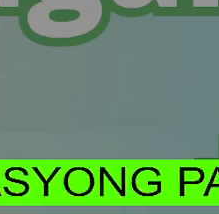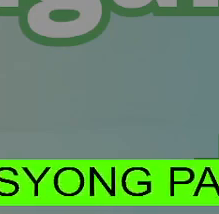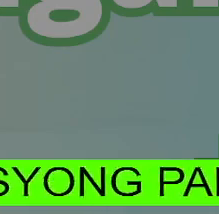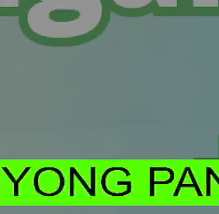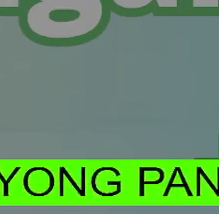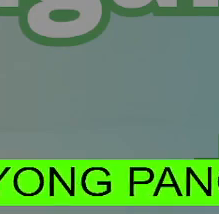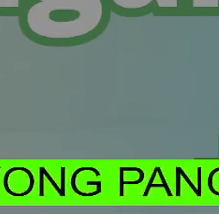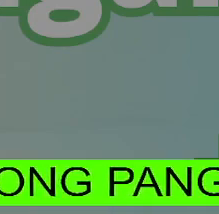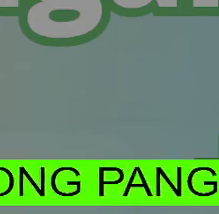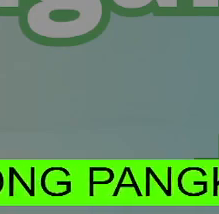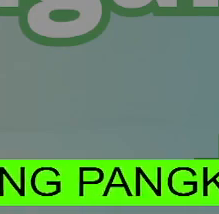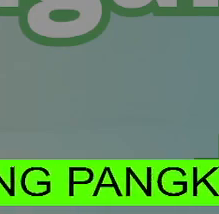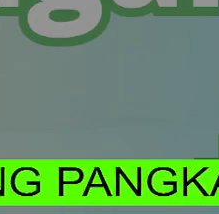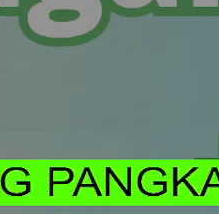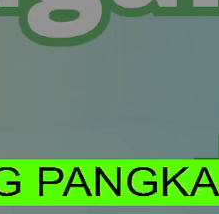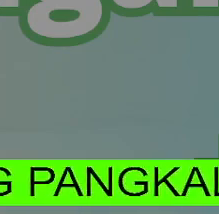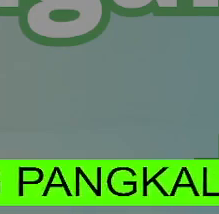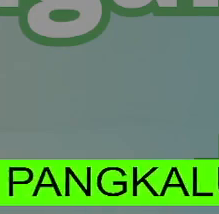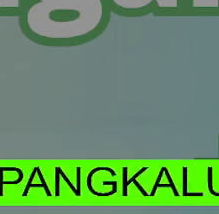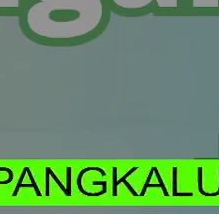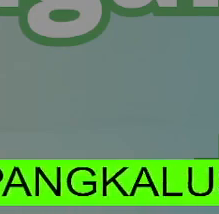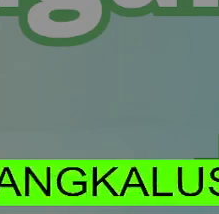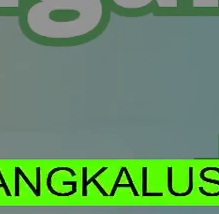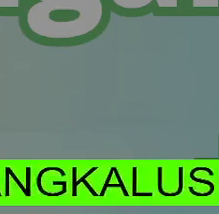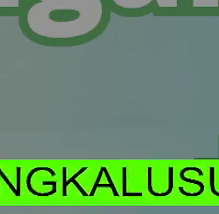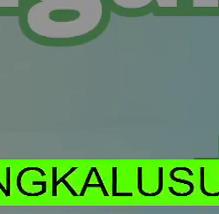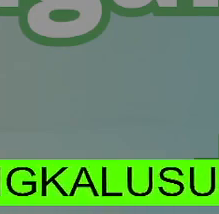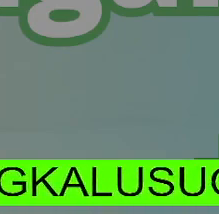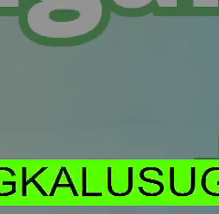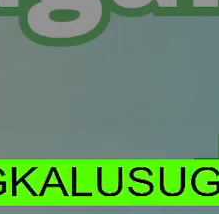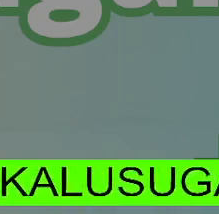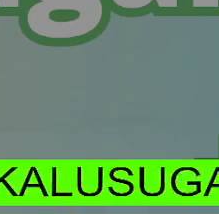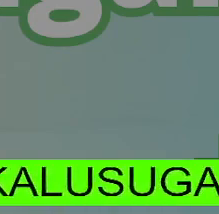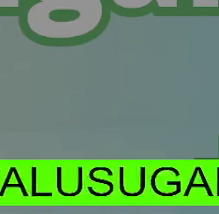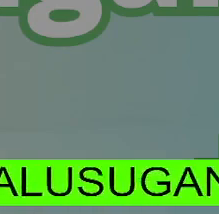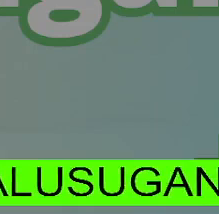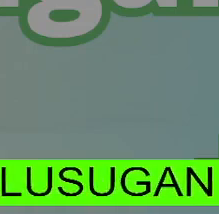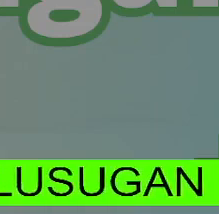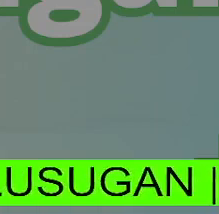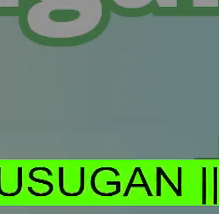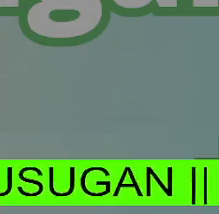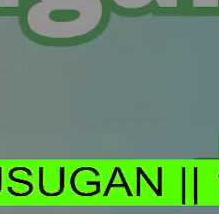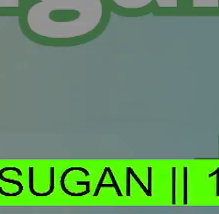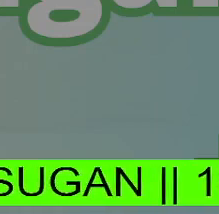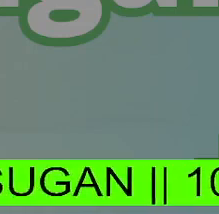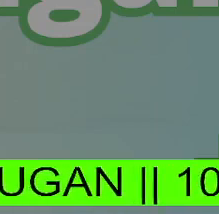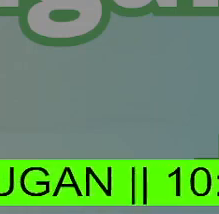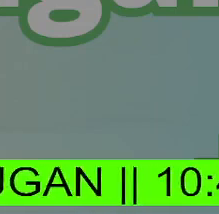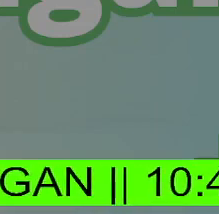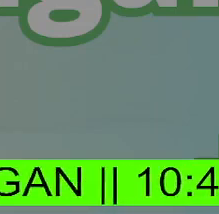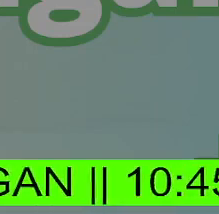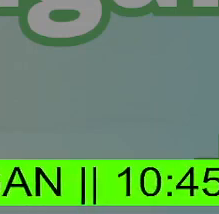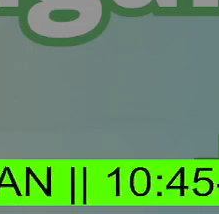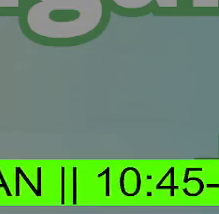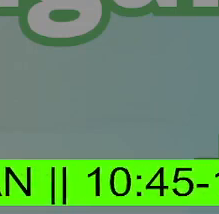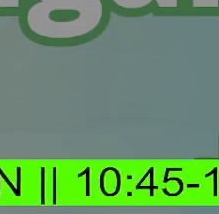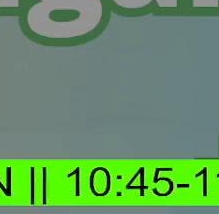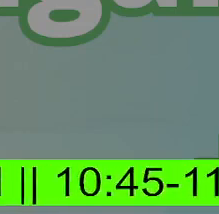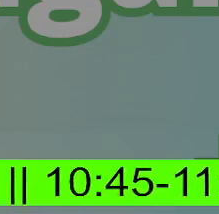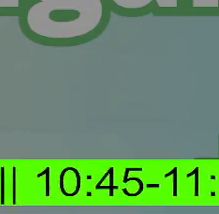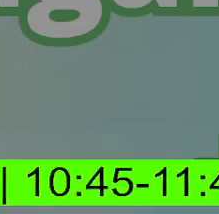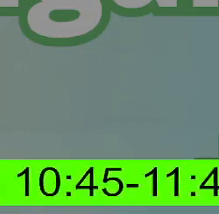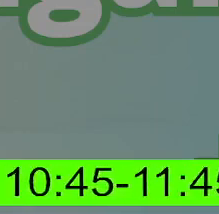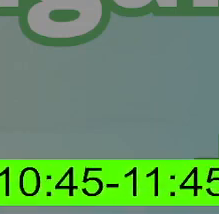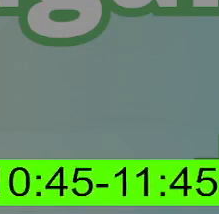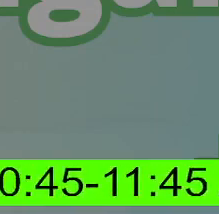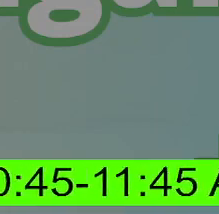Friday kaya ah Pang good Friday kas Oo kaya Friday baang karne Oo bawang karne okay dahil pala doon